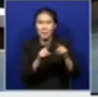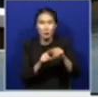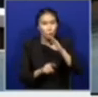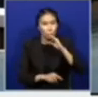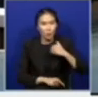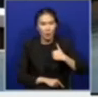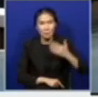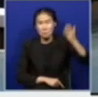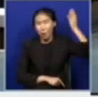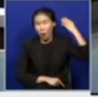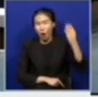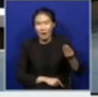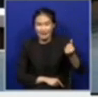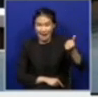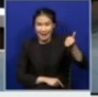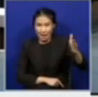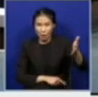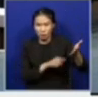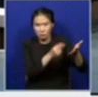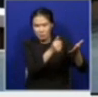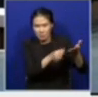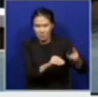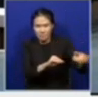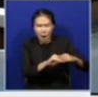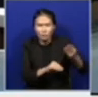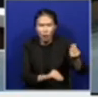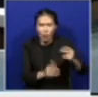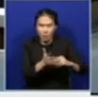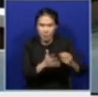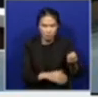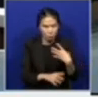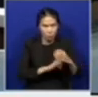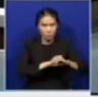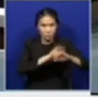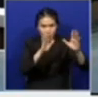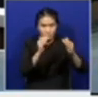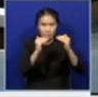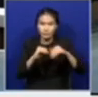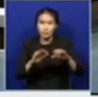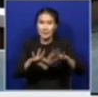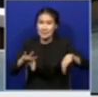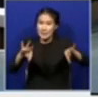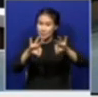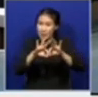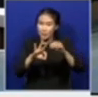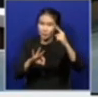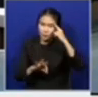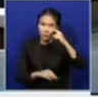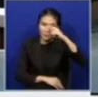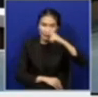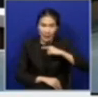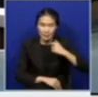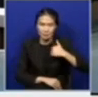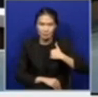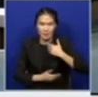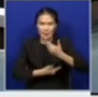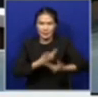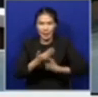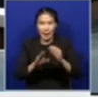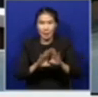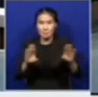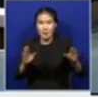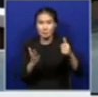ได้เพิ่มจาก FTA ทุกฉบับที่ไทยเคยมีอยู่แล้วกับประเทศสมาชิก9ประเทศของ CPTPP เนี่ยเพิ่มขึ้นเป็นเท่า